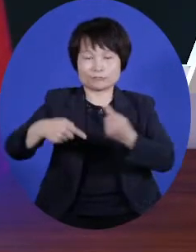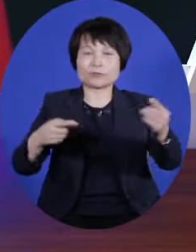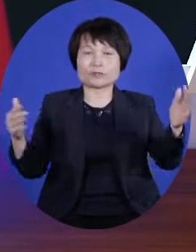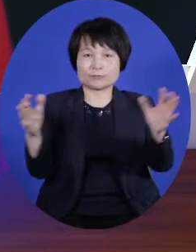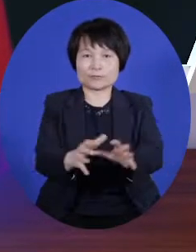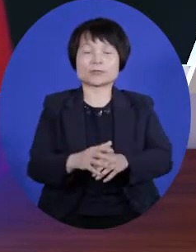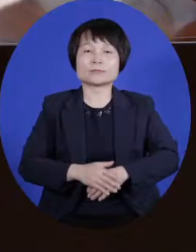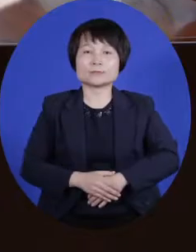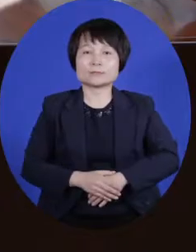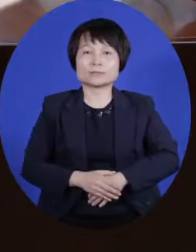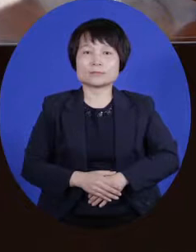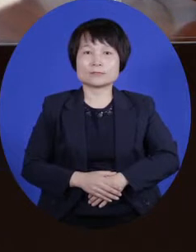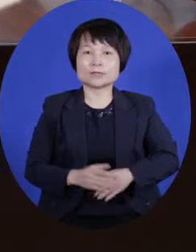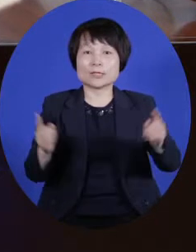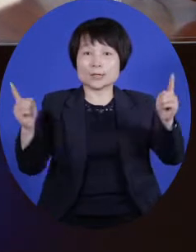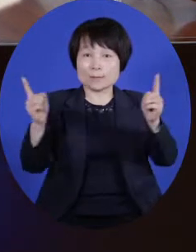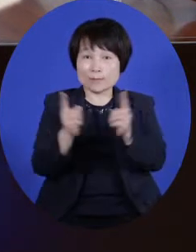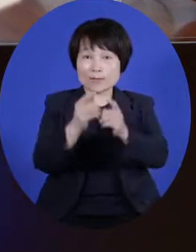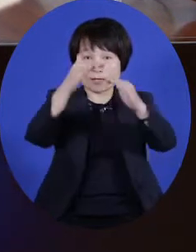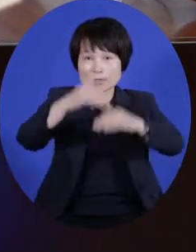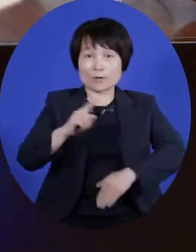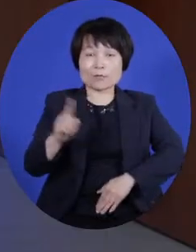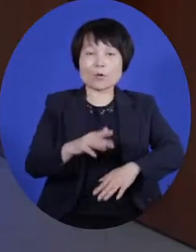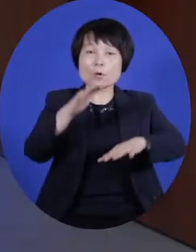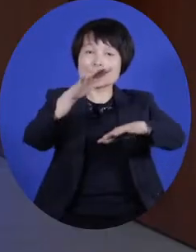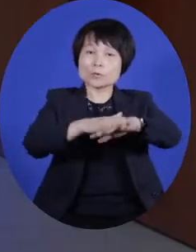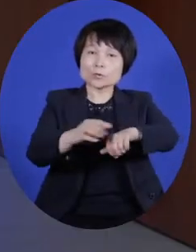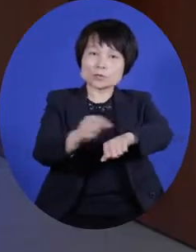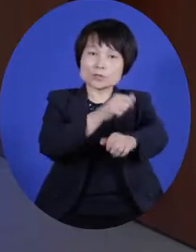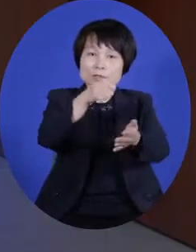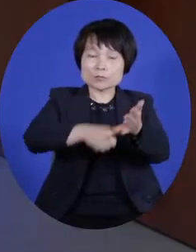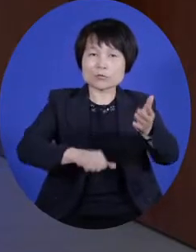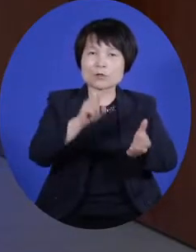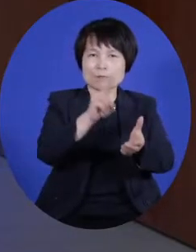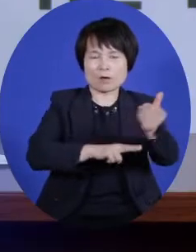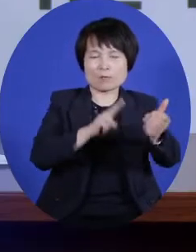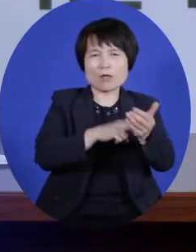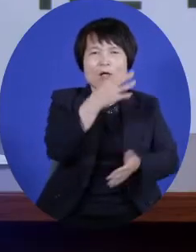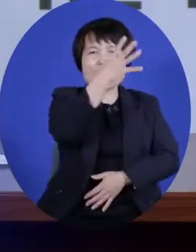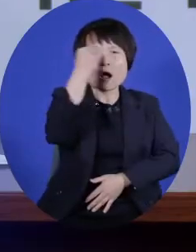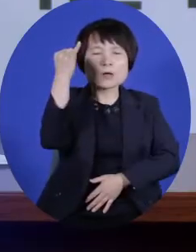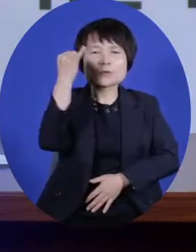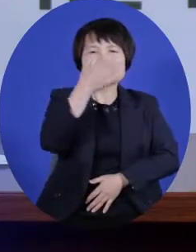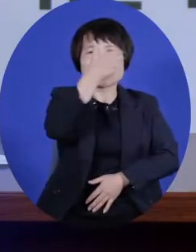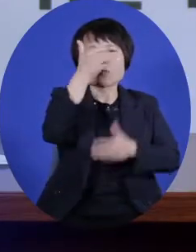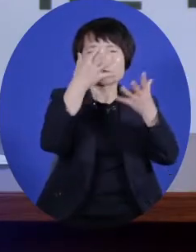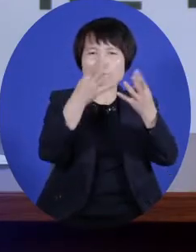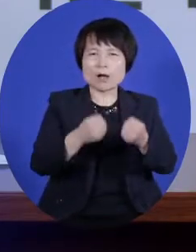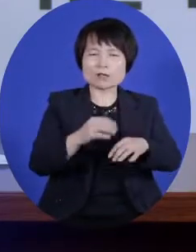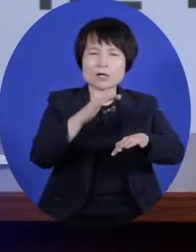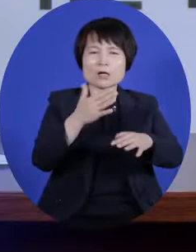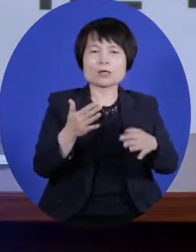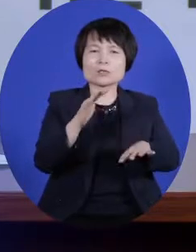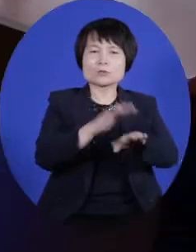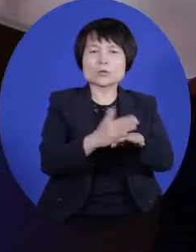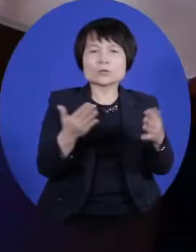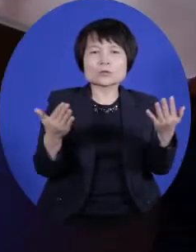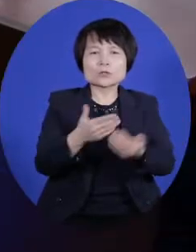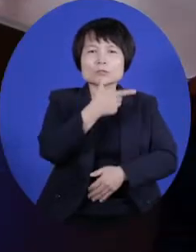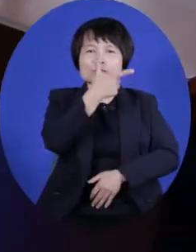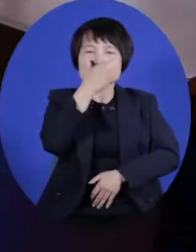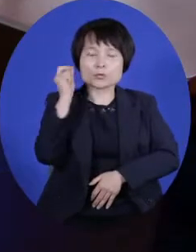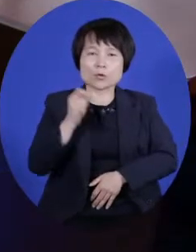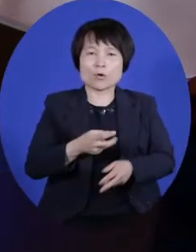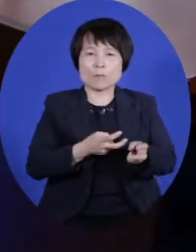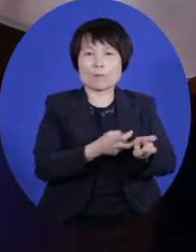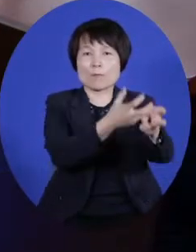운영했습니다. 이날 만남에서는 농특산물의 상품화, 농촌 고령화로 인한 일손 부족 문제,